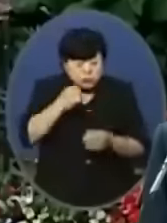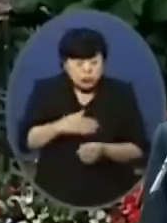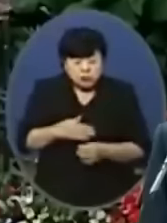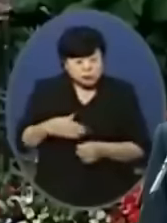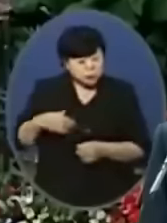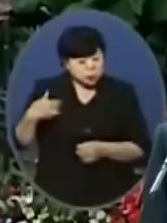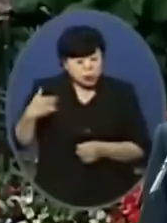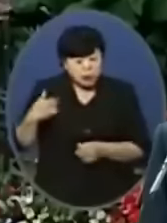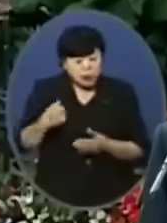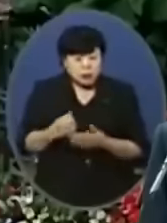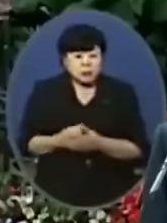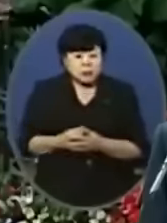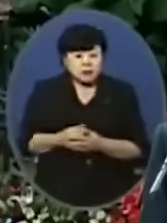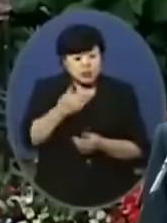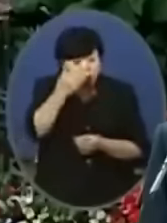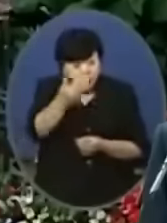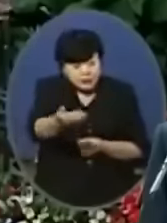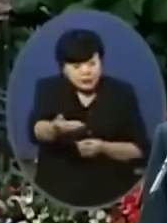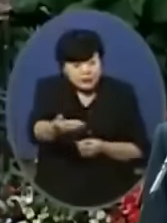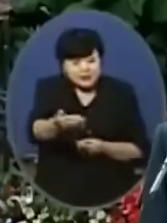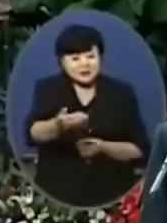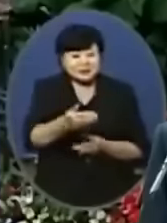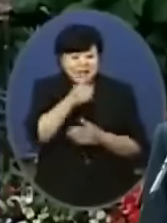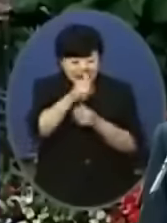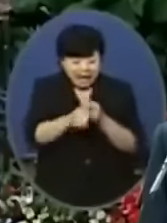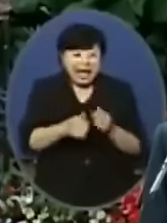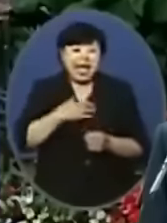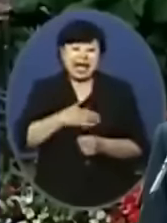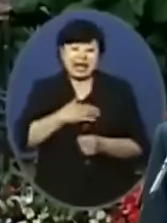알지도 못하는데 그러나 너희는 그를 안하니